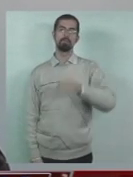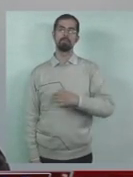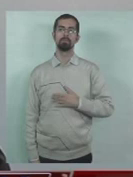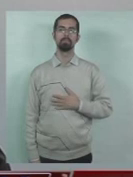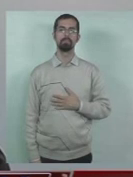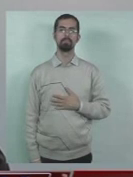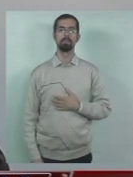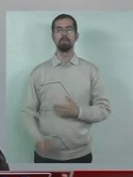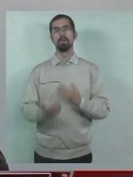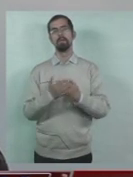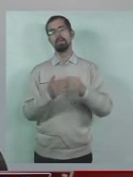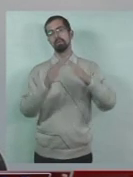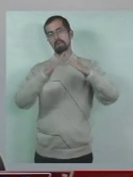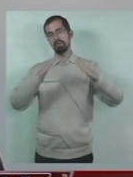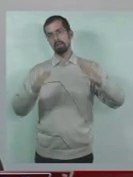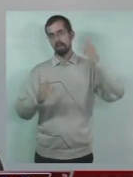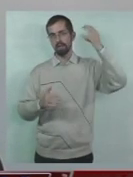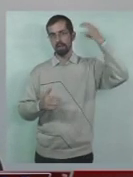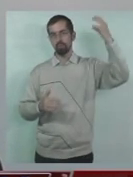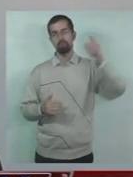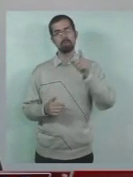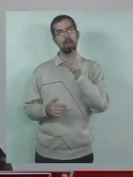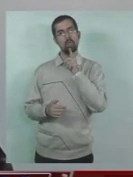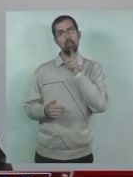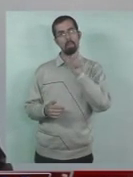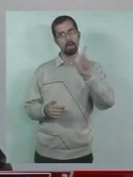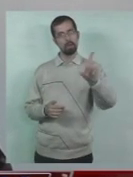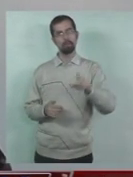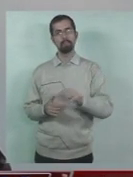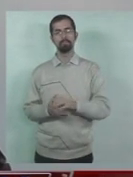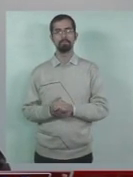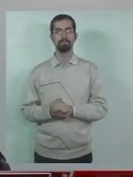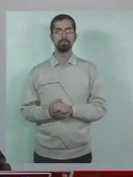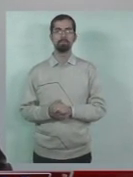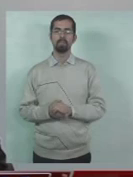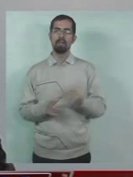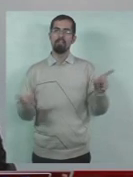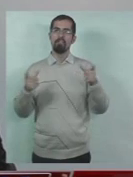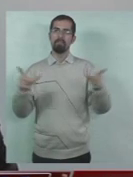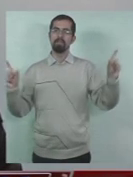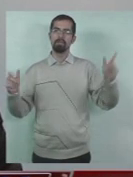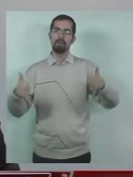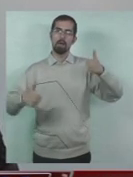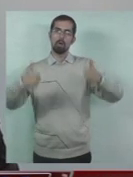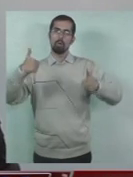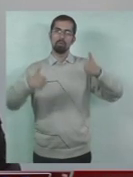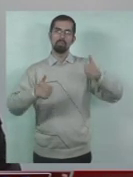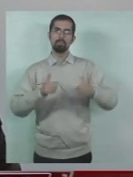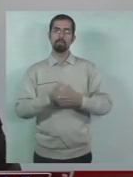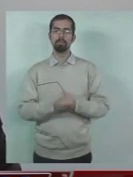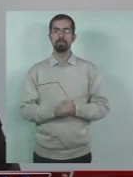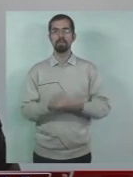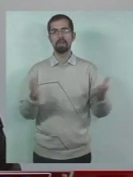Mușcelului, iată chiar și Casa de Cultură îi poartă numele. Așadar, Tudor Mușatescu, festival concurs,